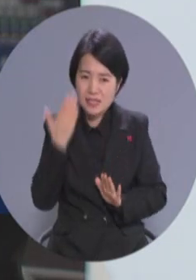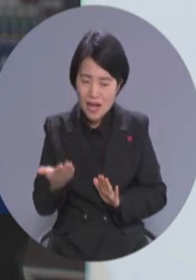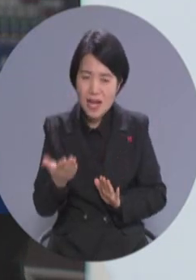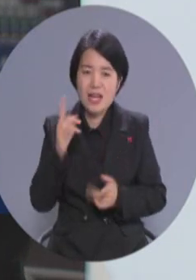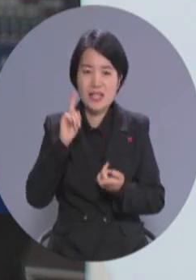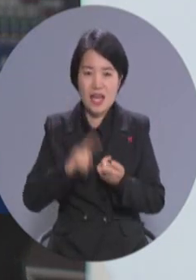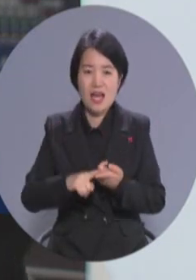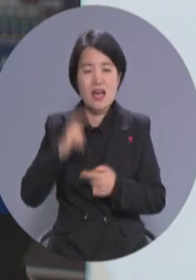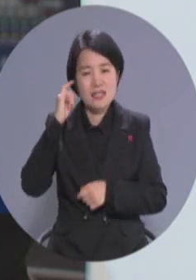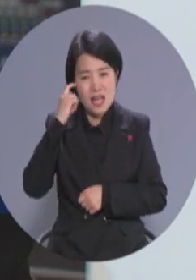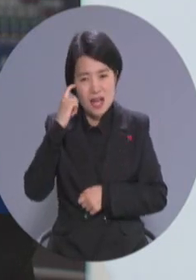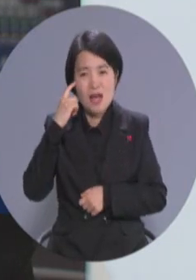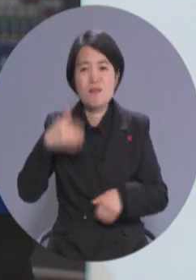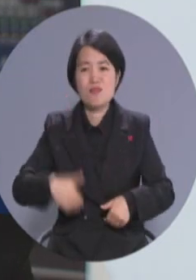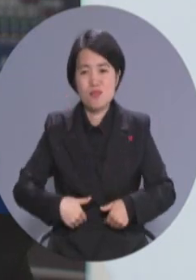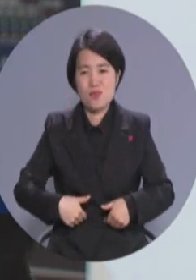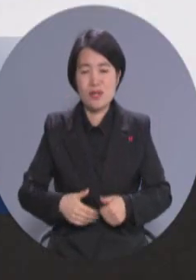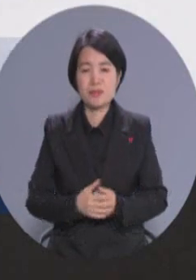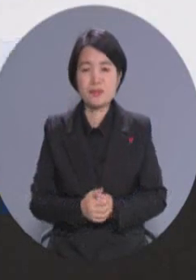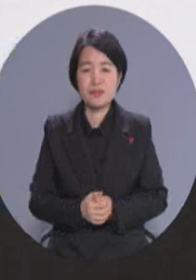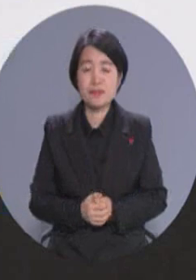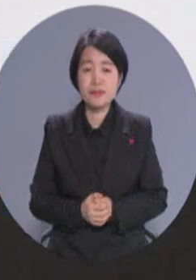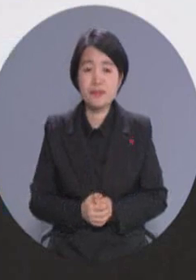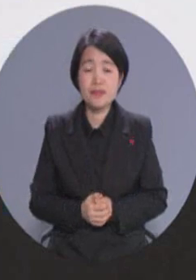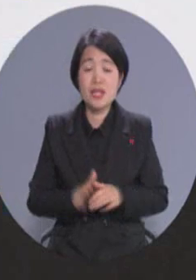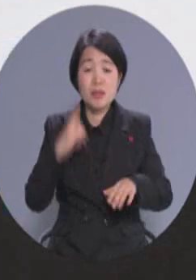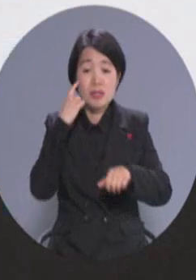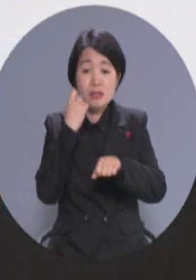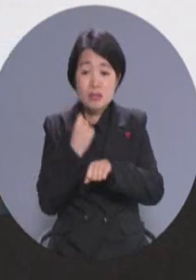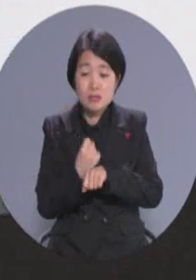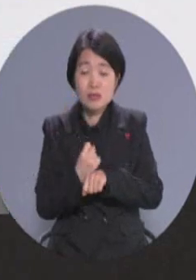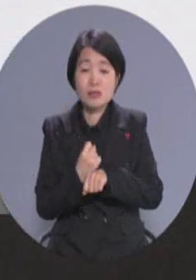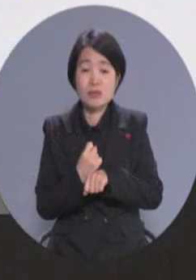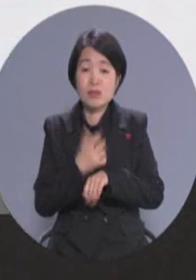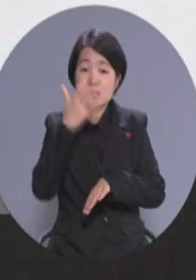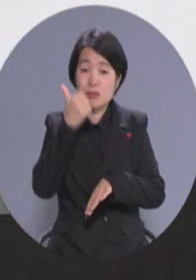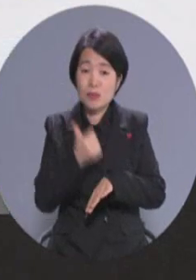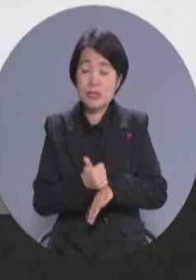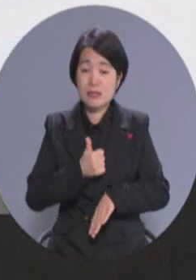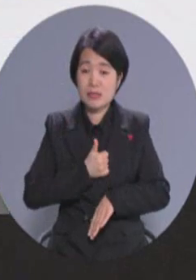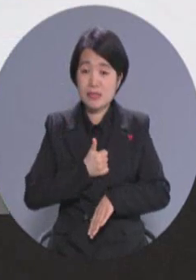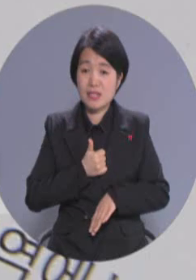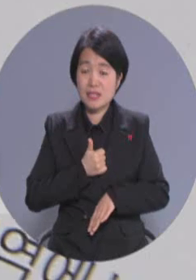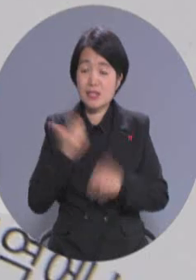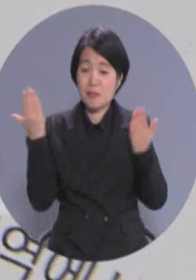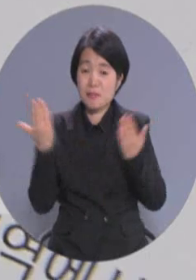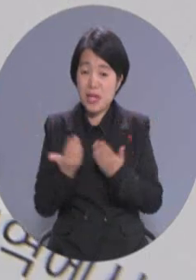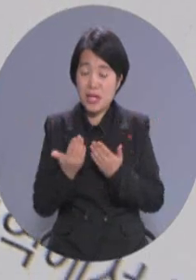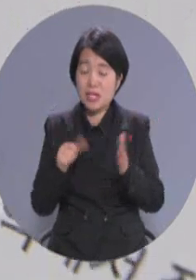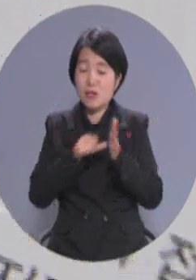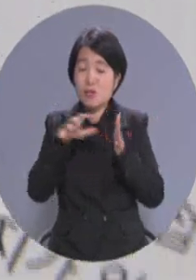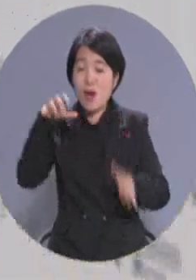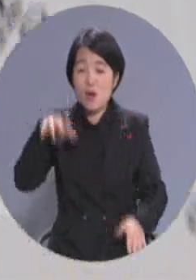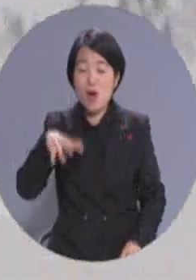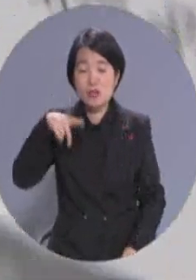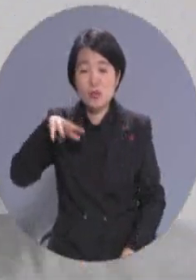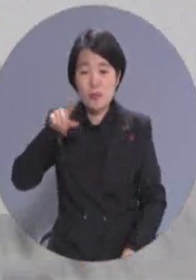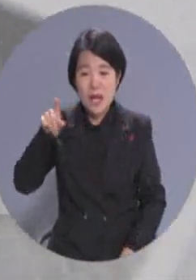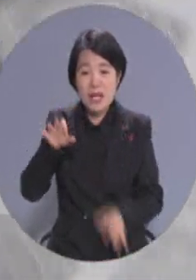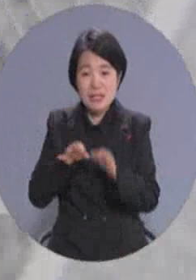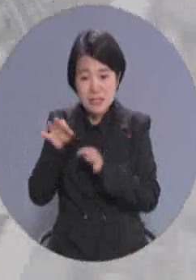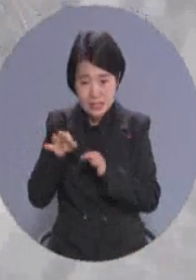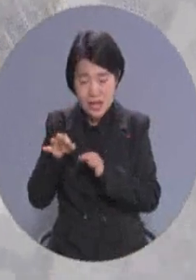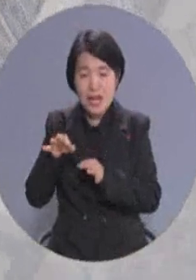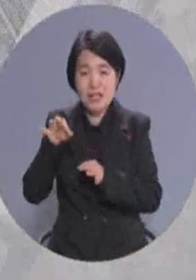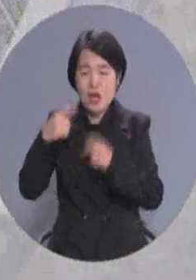대한 고민을 해 주셨으면 좋겠다는 생각이 들어요 이번 연구는 특히이 같은 정체성을 반영한 랜드마크로 중마 상설 시장